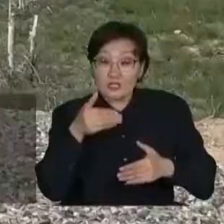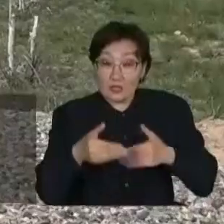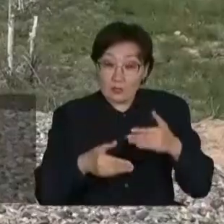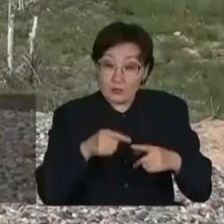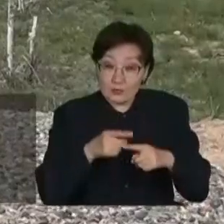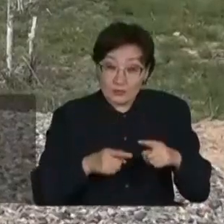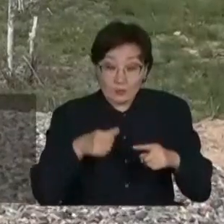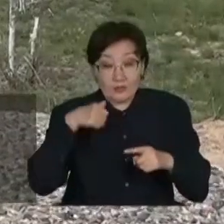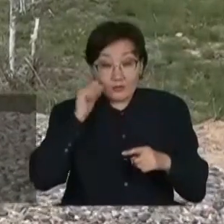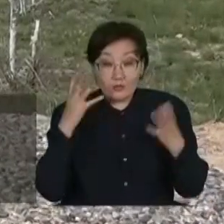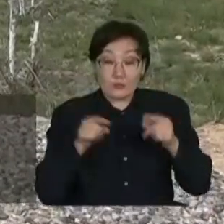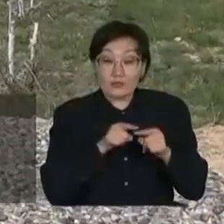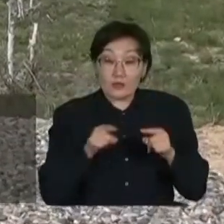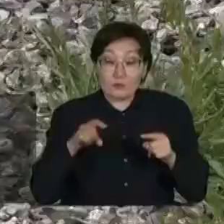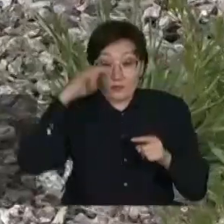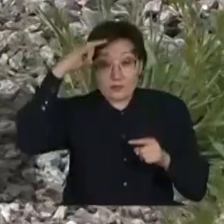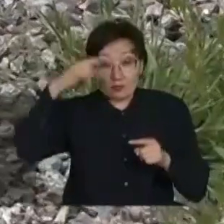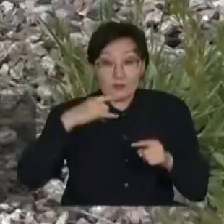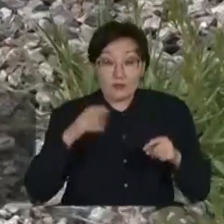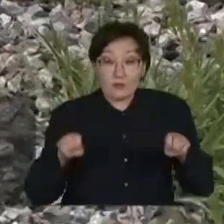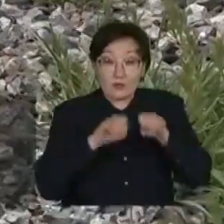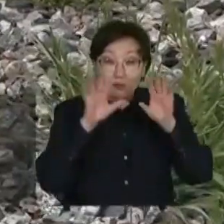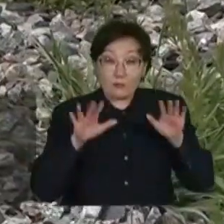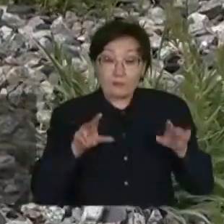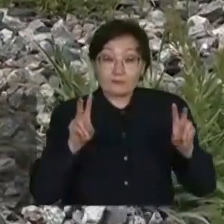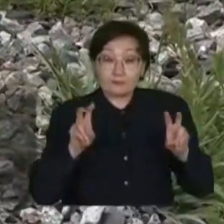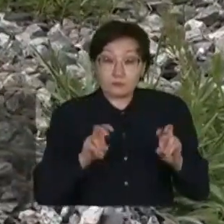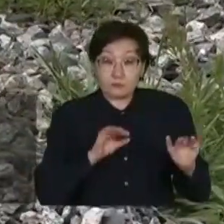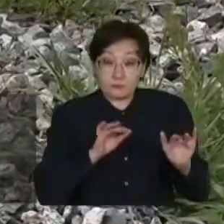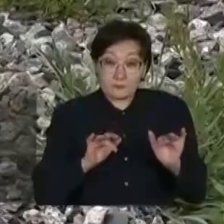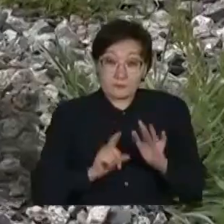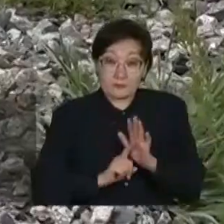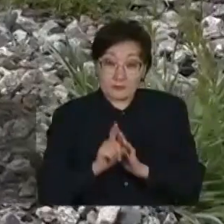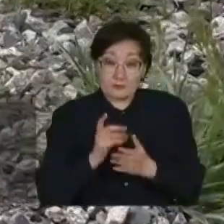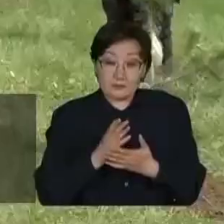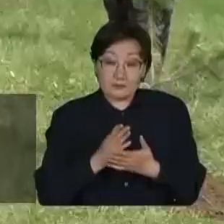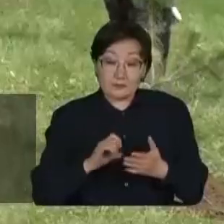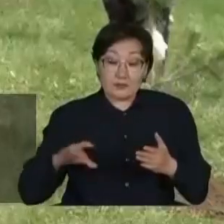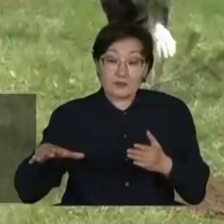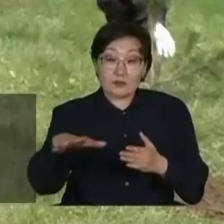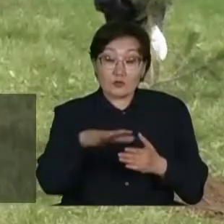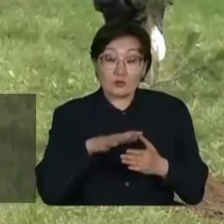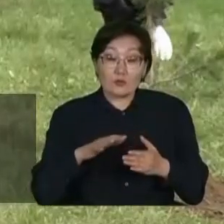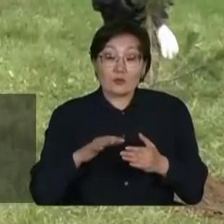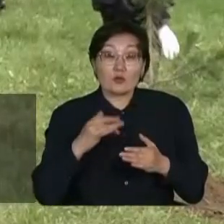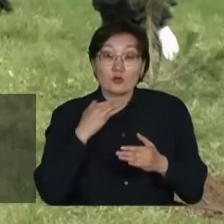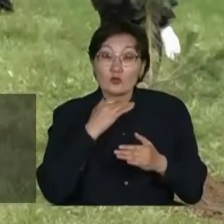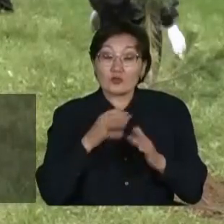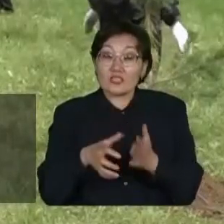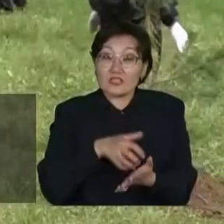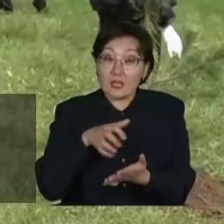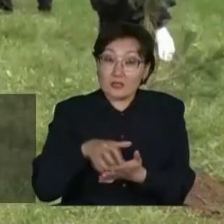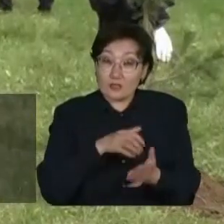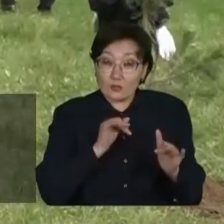бөлінген, ал кешеден бері ел аумағында киелі мекен апталығы жалауын көтерді. Ауданымыздың аумағында үлкен акция жүріп атыр.